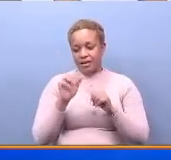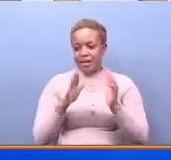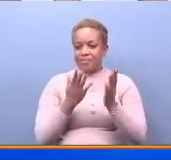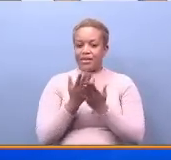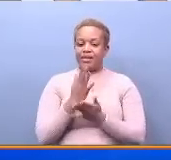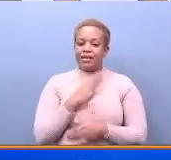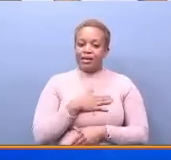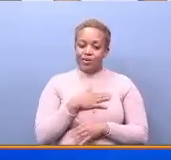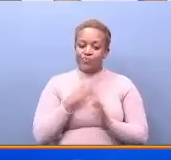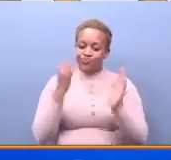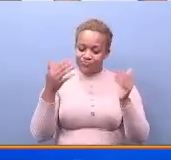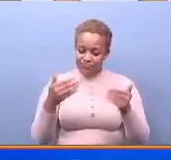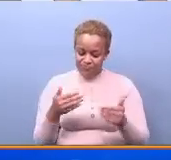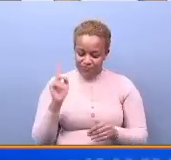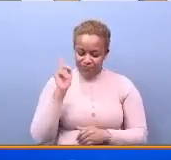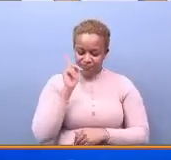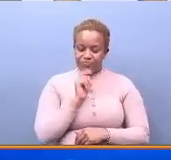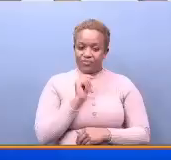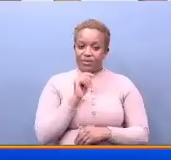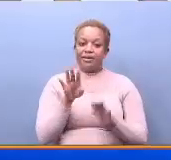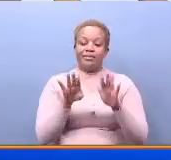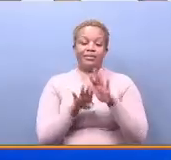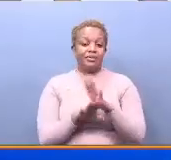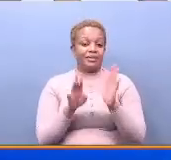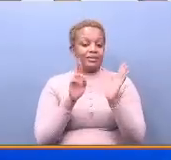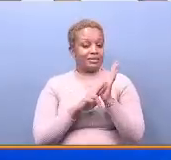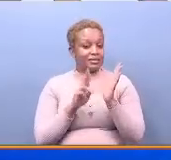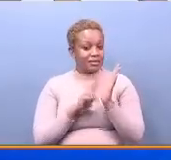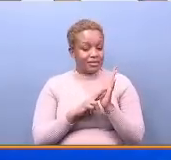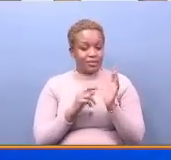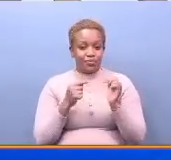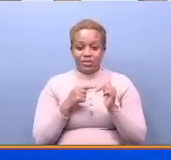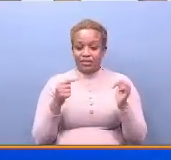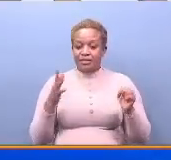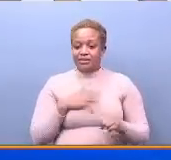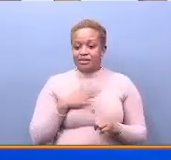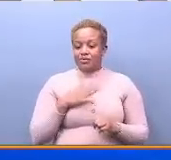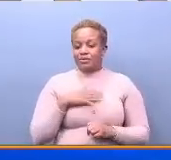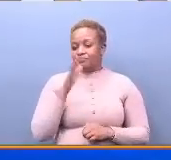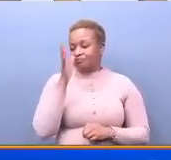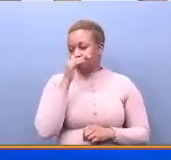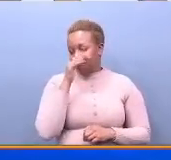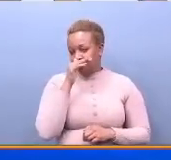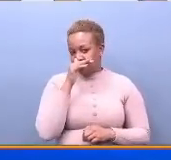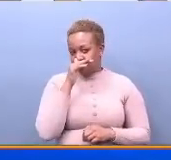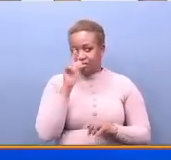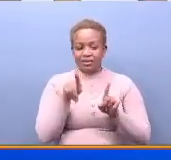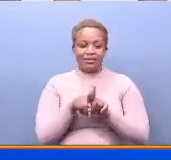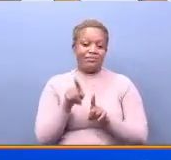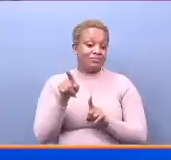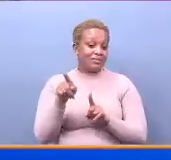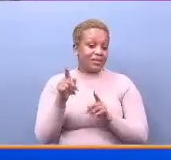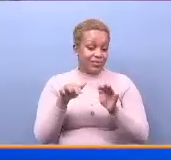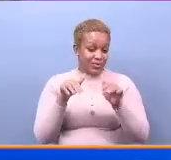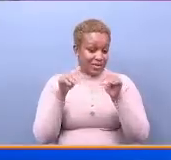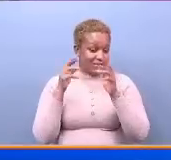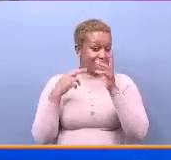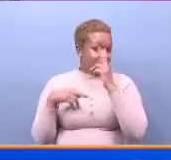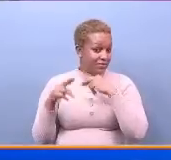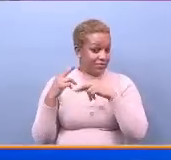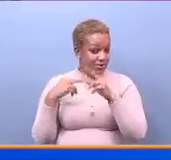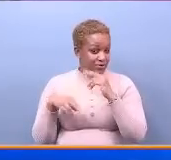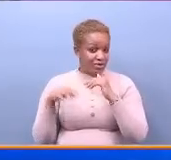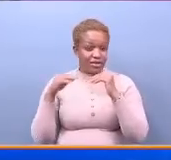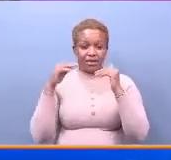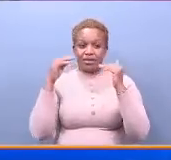ililetwa. Tuambia Deputy Registrar, wapinzani wetu wanadanganya. Na pale ndio bado unangojea review katika mahakama